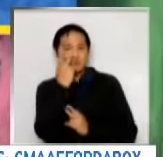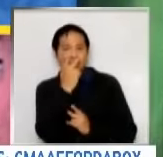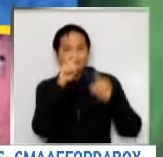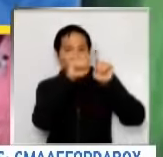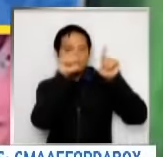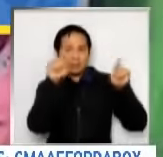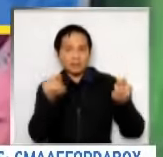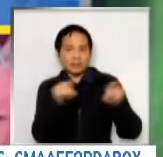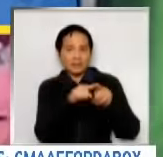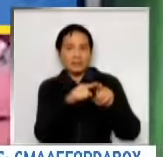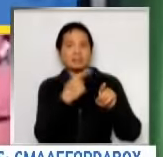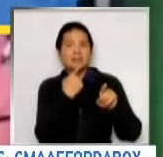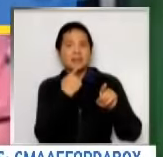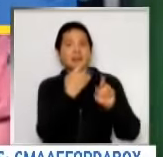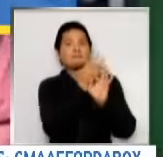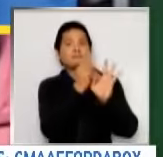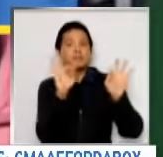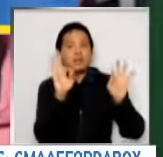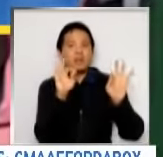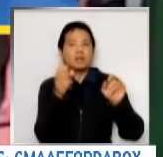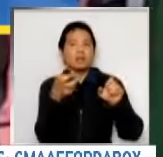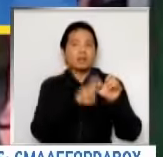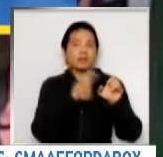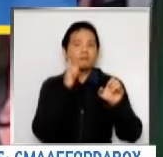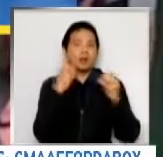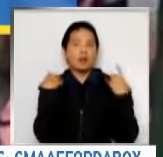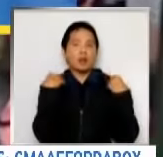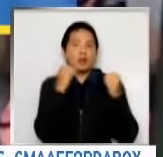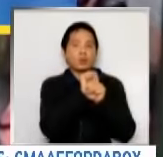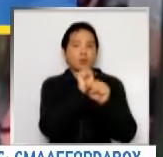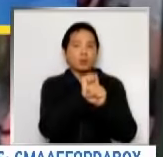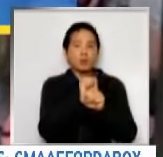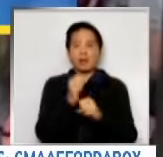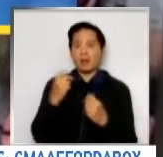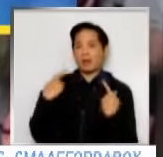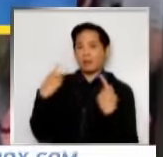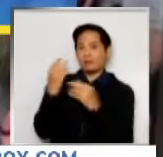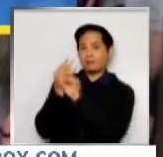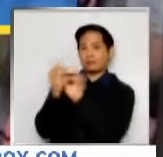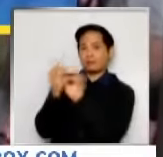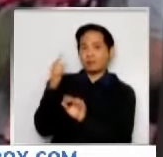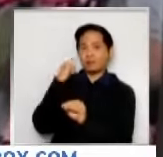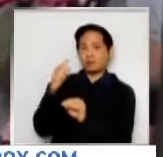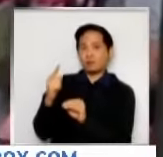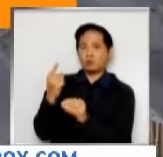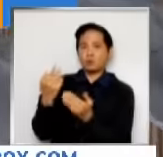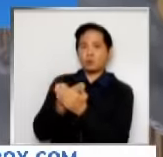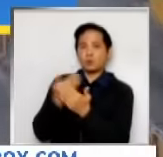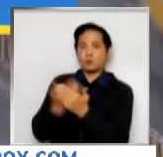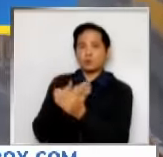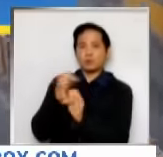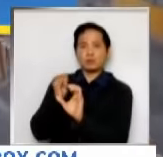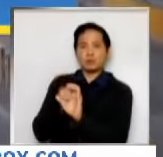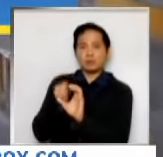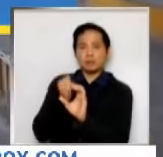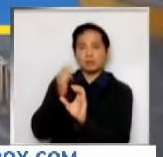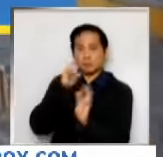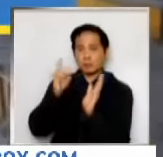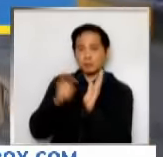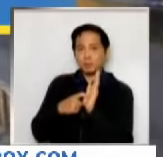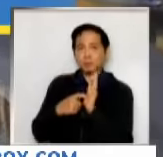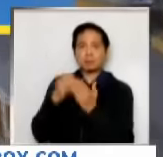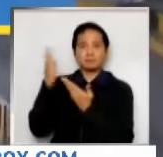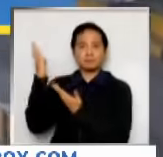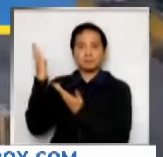Ang mga apor naman, may libreng sakay din sa mga modern jeepney. Nandyan po sa screen ang ruta ng mga jeepney na